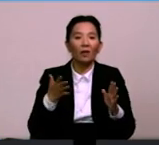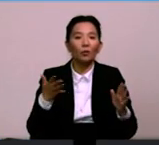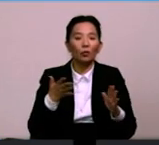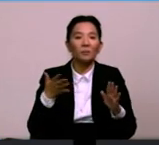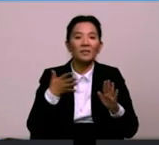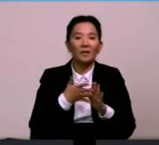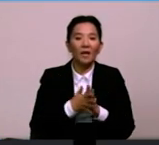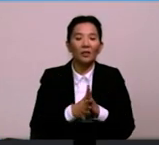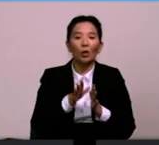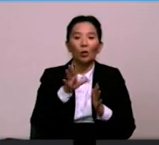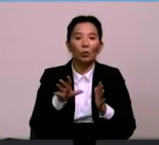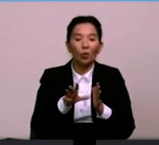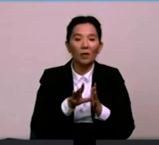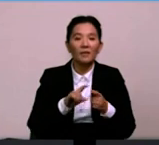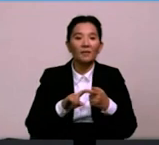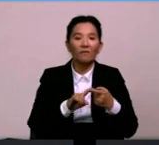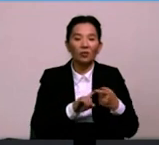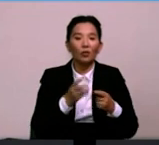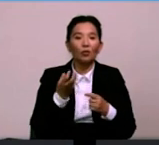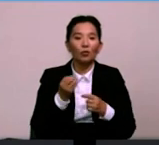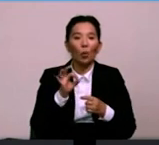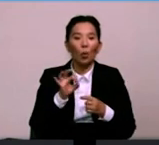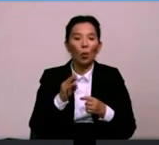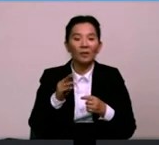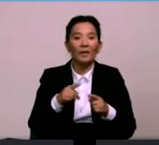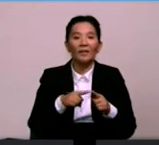протекает электрический ток, зависит еще